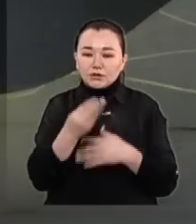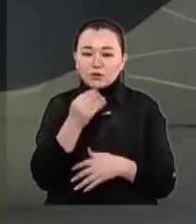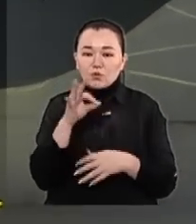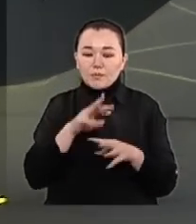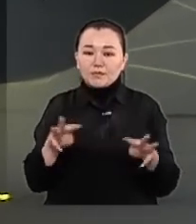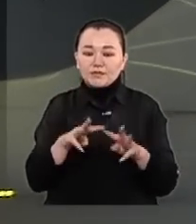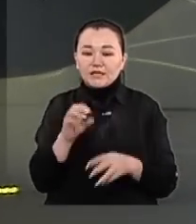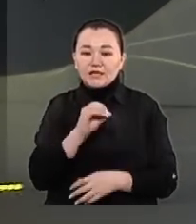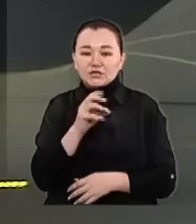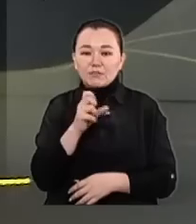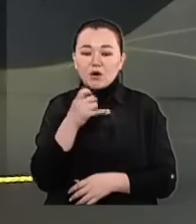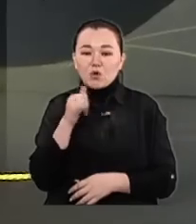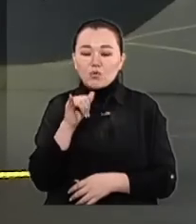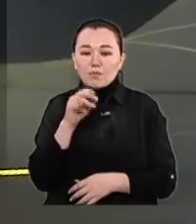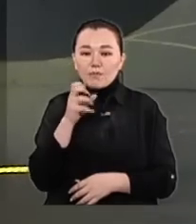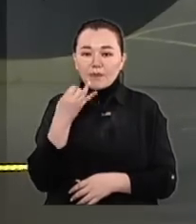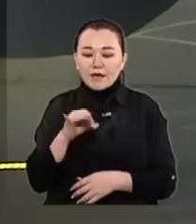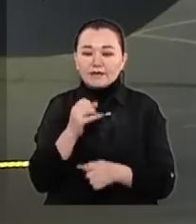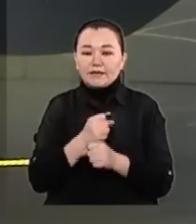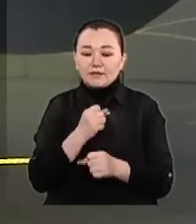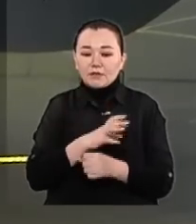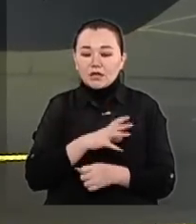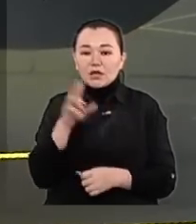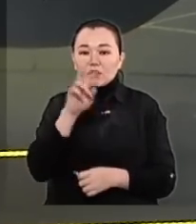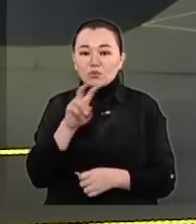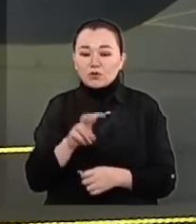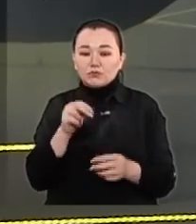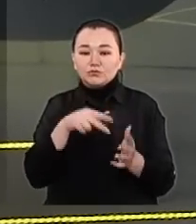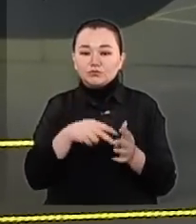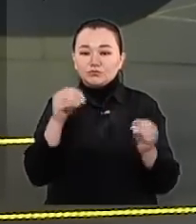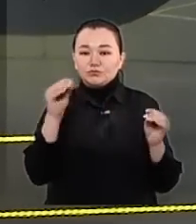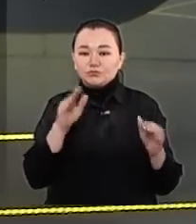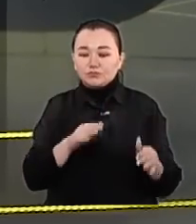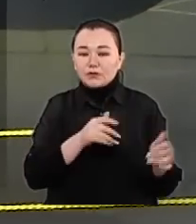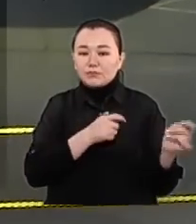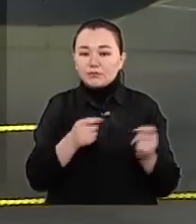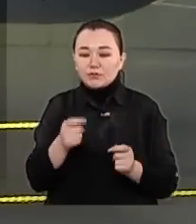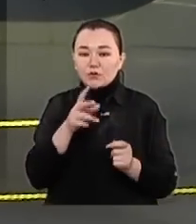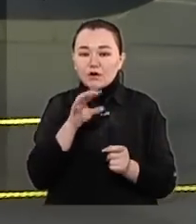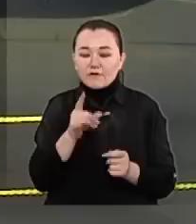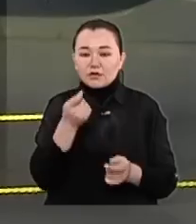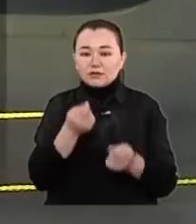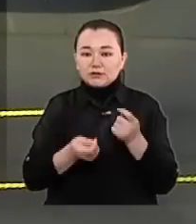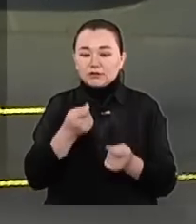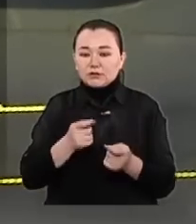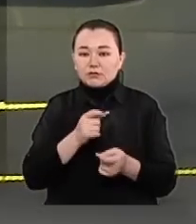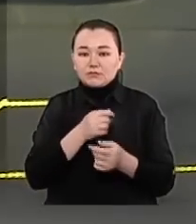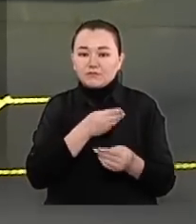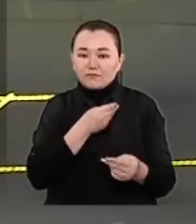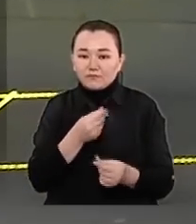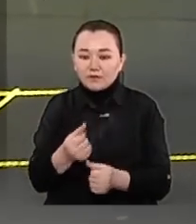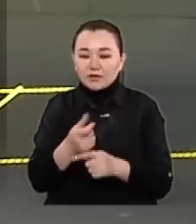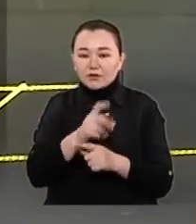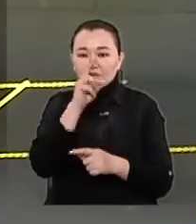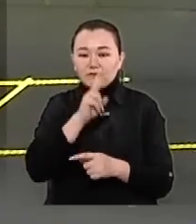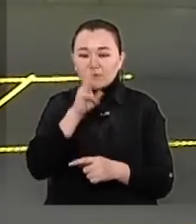министрі Ерлан Жамаубаев жасап отыр. Өйткені елімізде доллар бағамының төмендеуі импорт тауарлардың арзандауына әсер етеді. Сондай-ақ 2-3